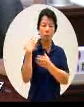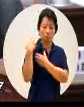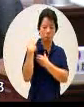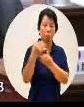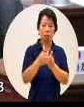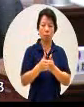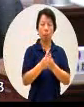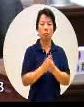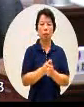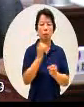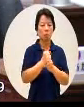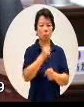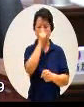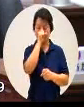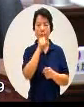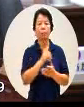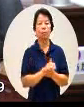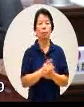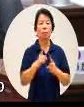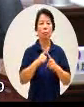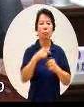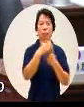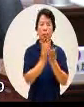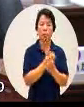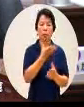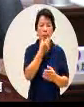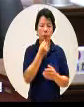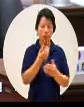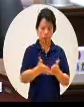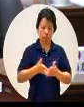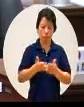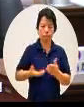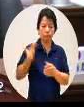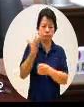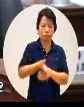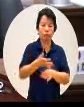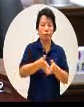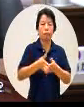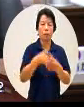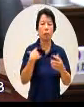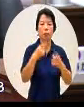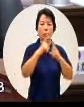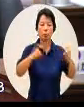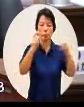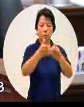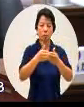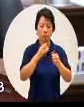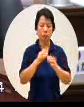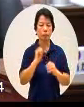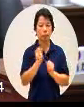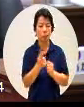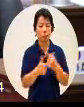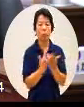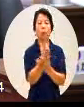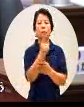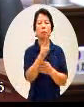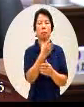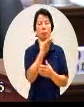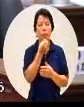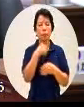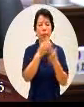做好人幸福要付出代價我們希望我們這個城市呢不只幸福而且呢理念可以